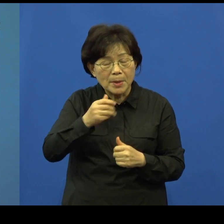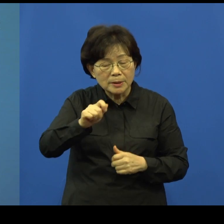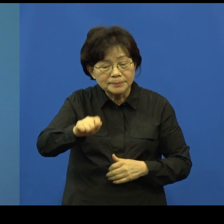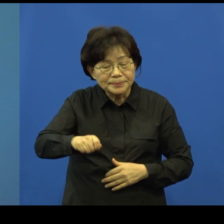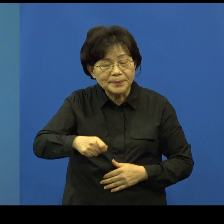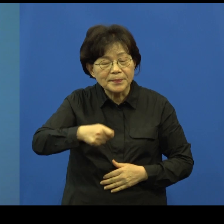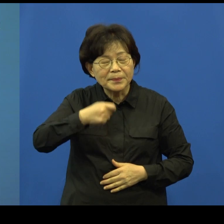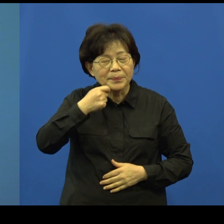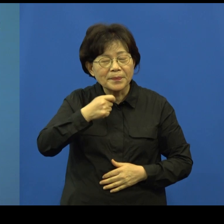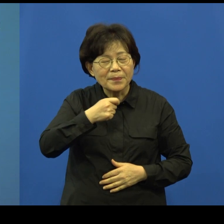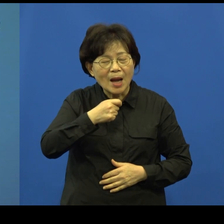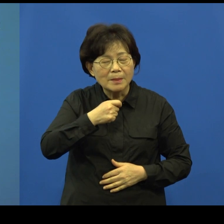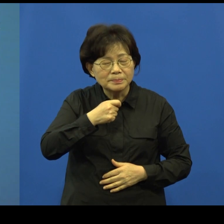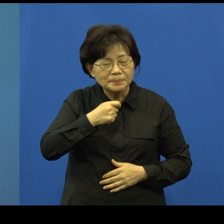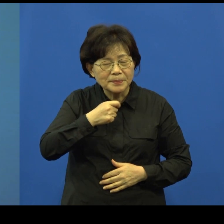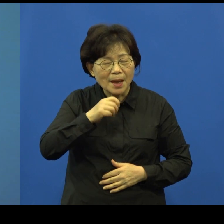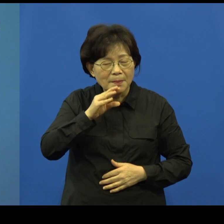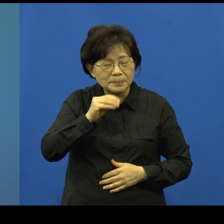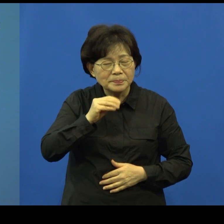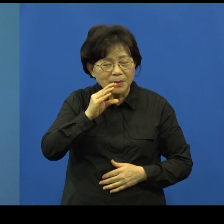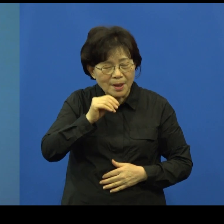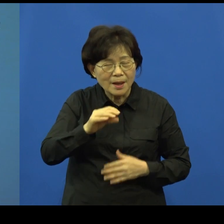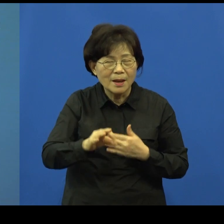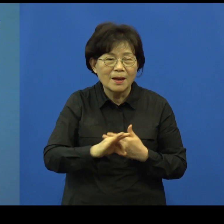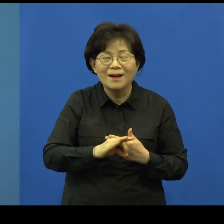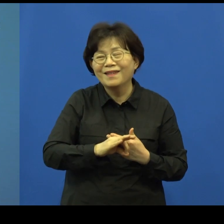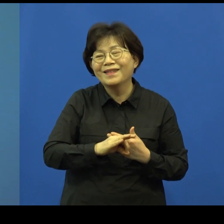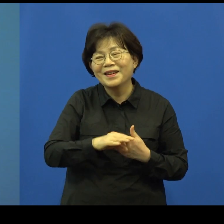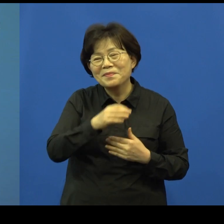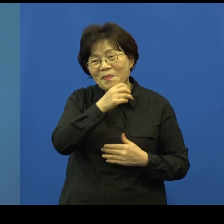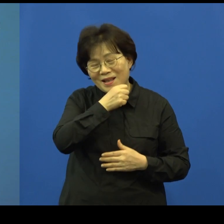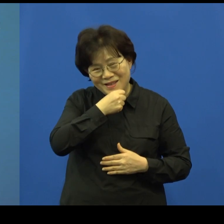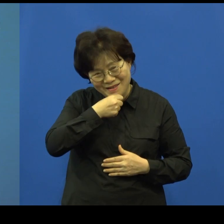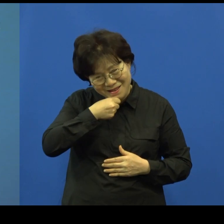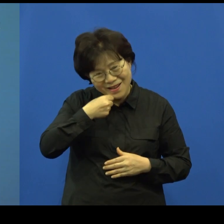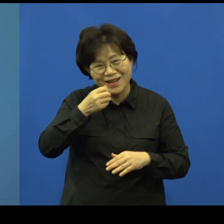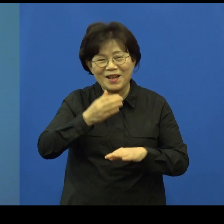거예요. 함께 먹는 사람이 있는 게 그렇게 감사해요. 네.